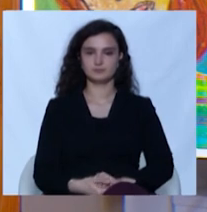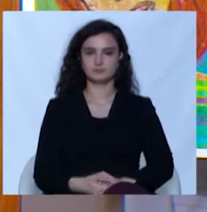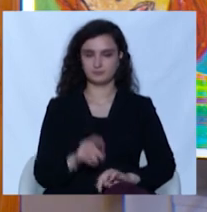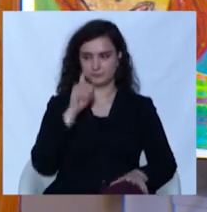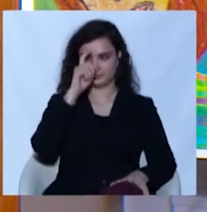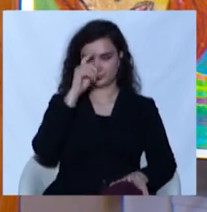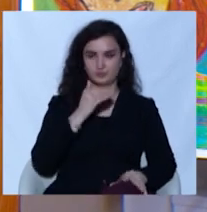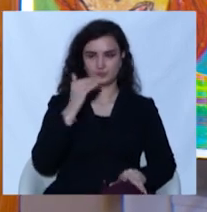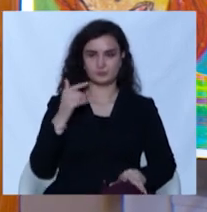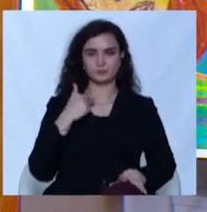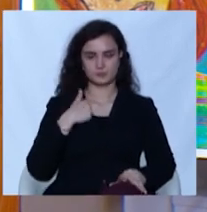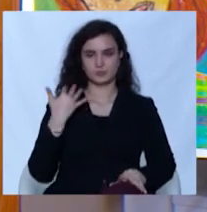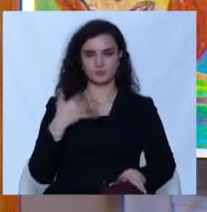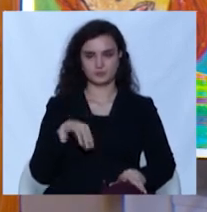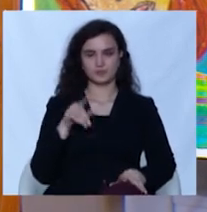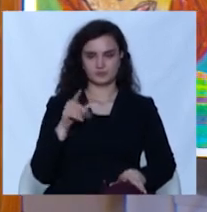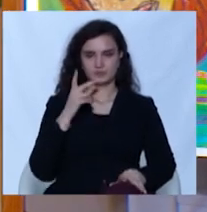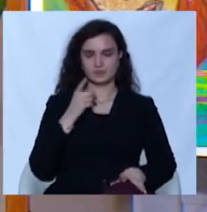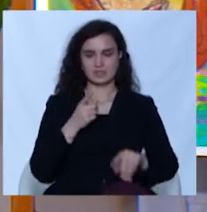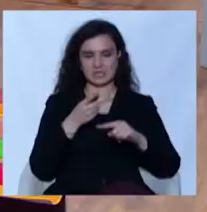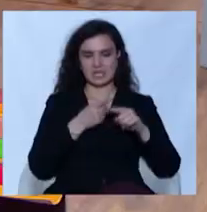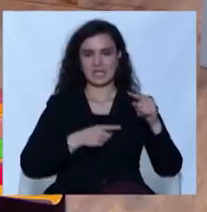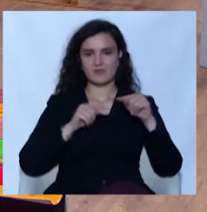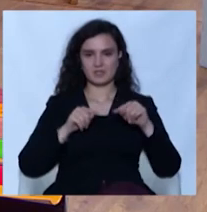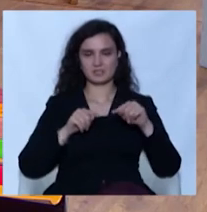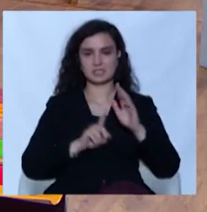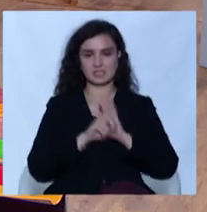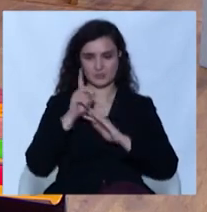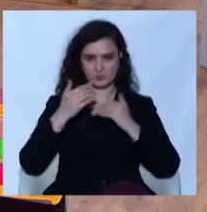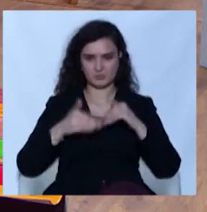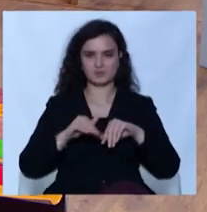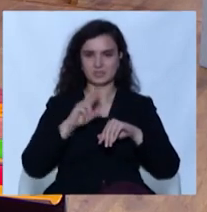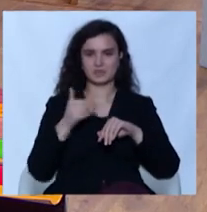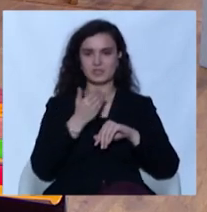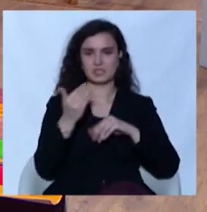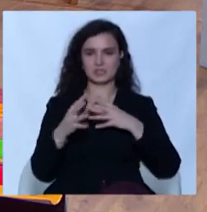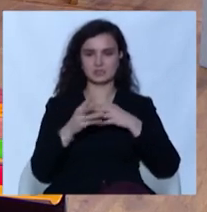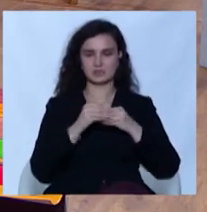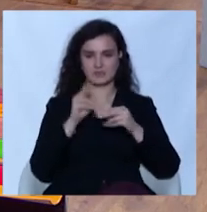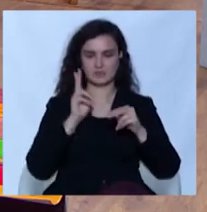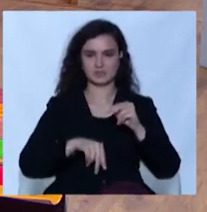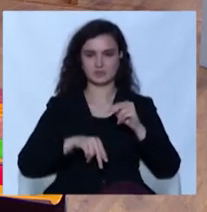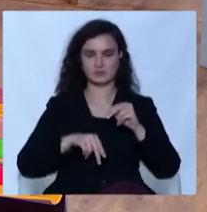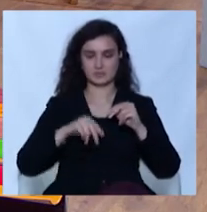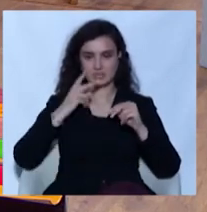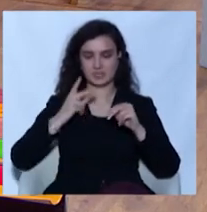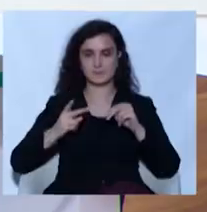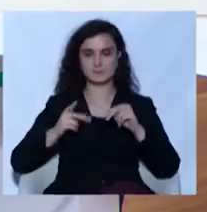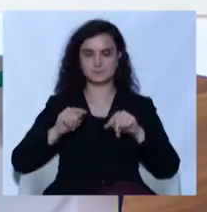ბიჭისას, რომელიც მე უკვე ნახევრად დაწყებული მაქვს და თქვენთან ერთად დავამთავრებ. ნახეთ,